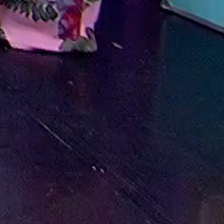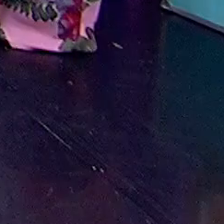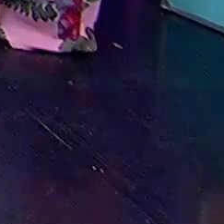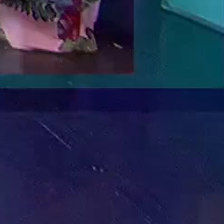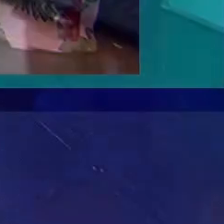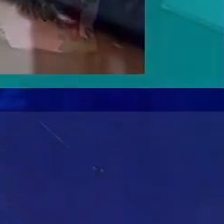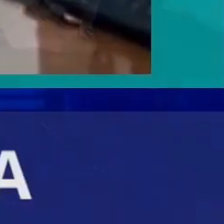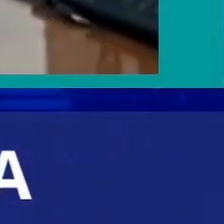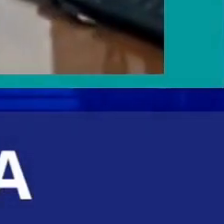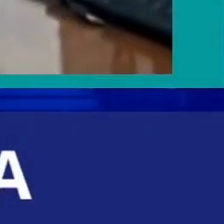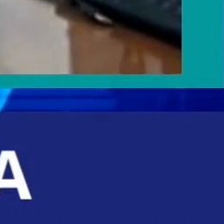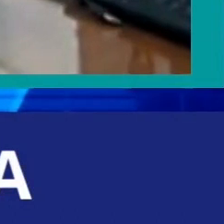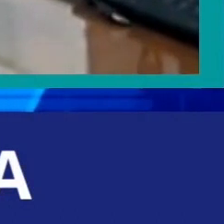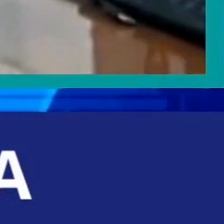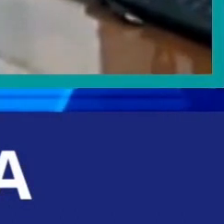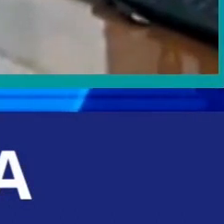wabarakatuh